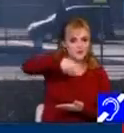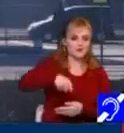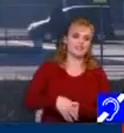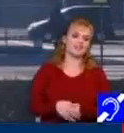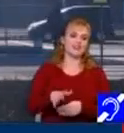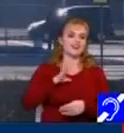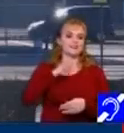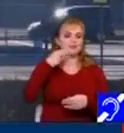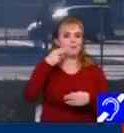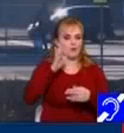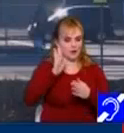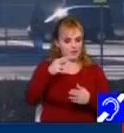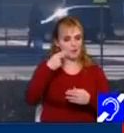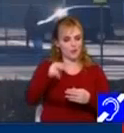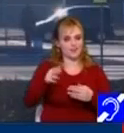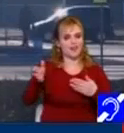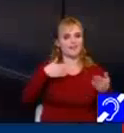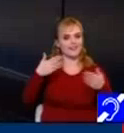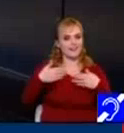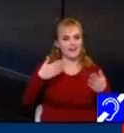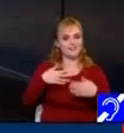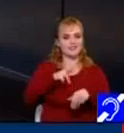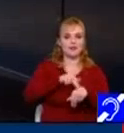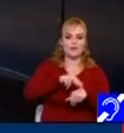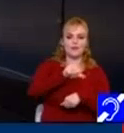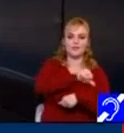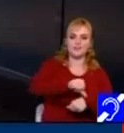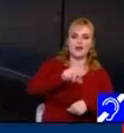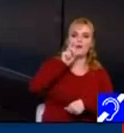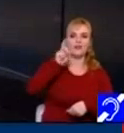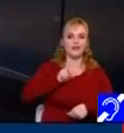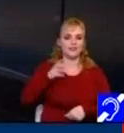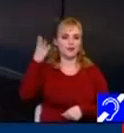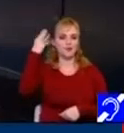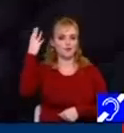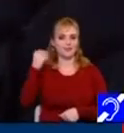bunelor relații stabilite între Poliția de Frontieră și Serviciul Grănicesc.